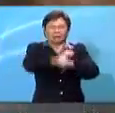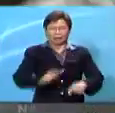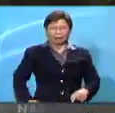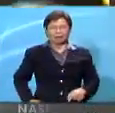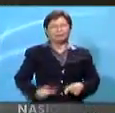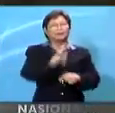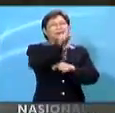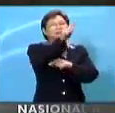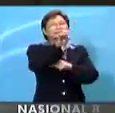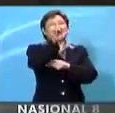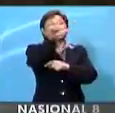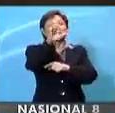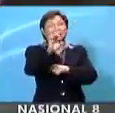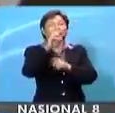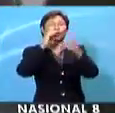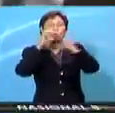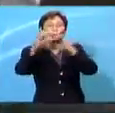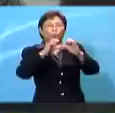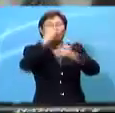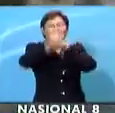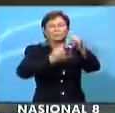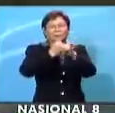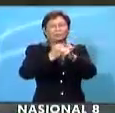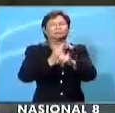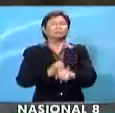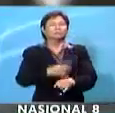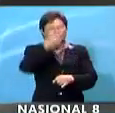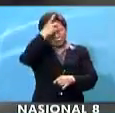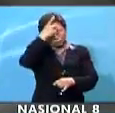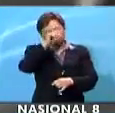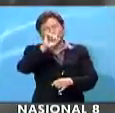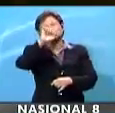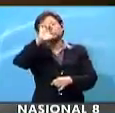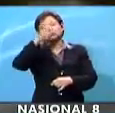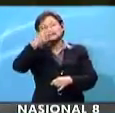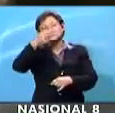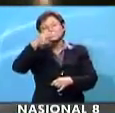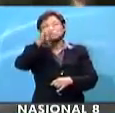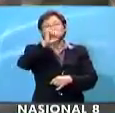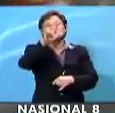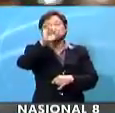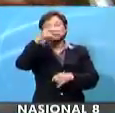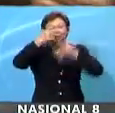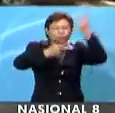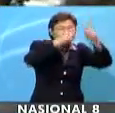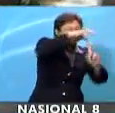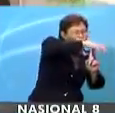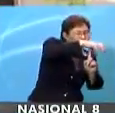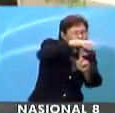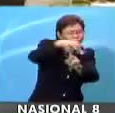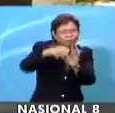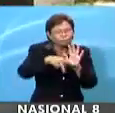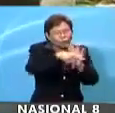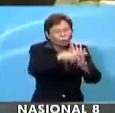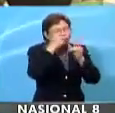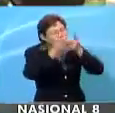Telekomunikasi Antarabangsa, Holin Zhao. Datuk Seri Dr. Muhammad Saleh juga meluangkan masa melawat lokasi pameran yang menyediakan pameran